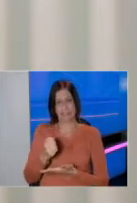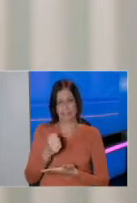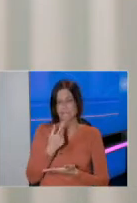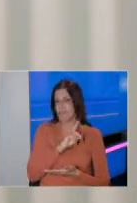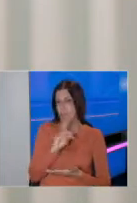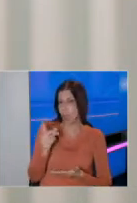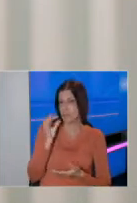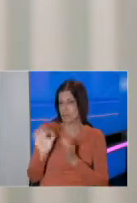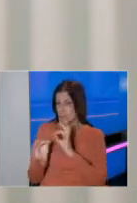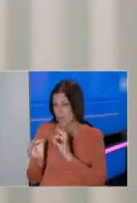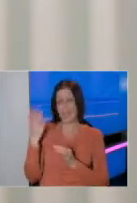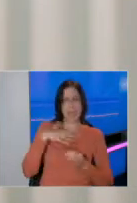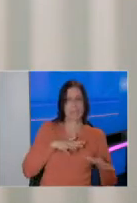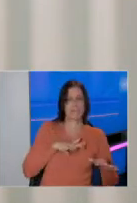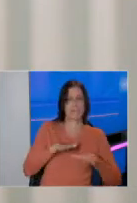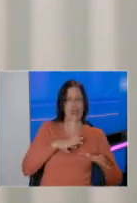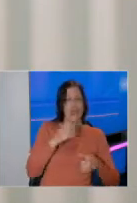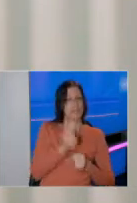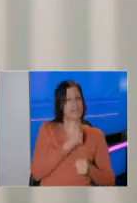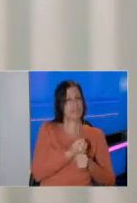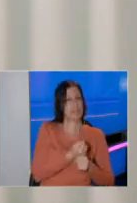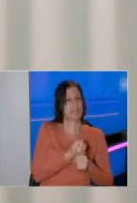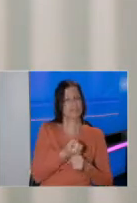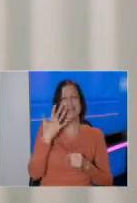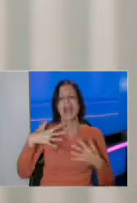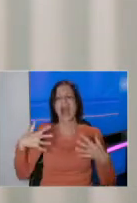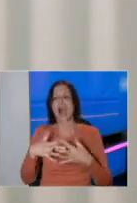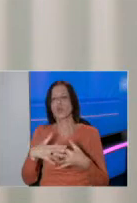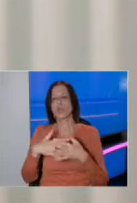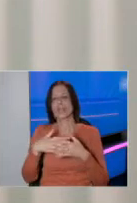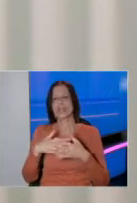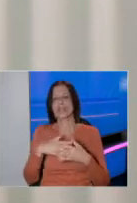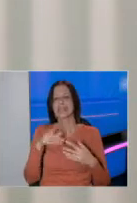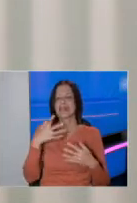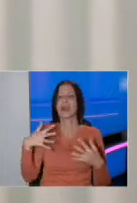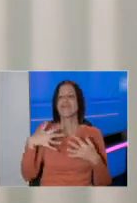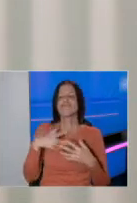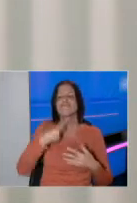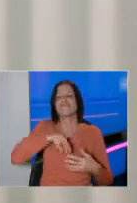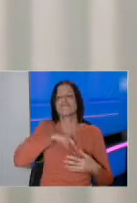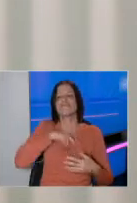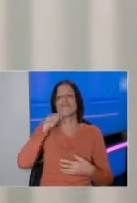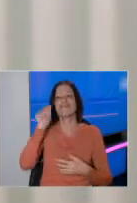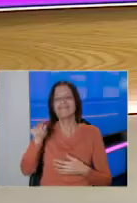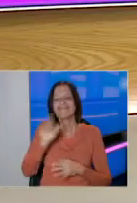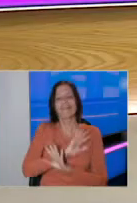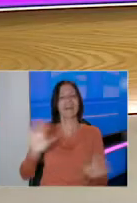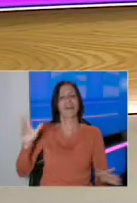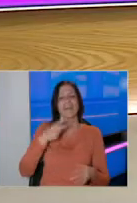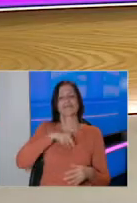היה משפט, הייתה ממשלה מתפקדת. הייתה אחדות. אחדות עליך ורק עליך.